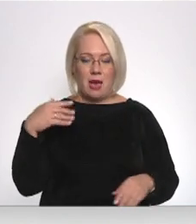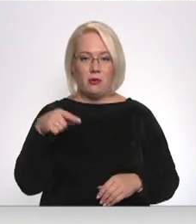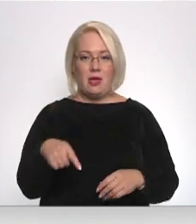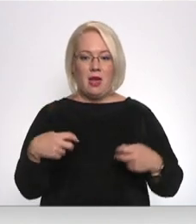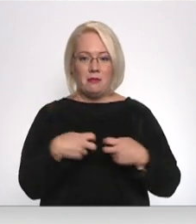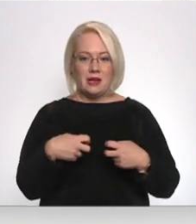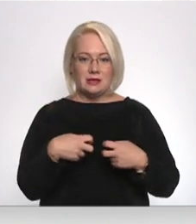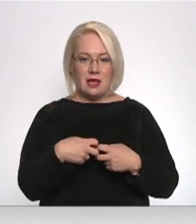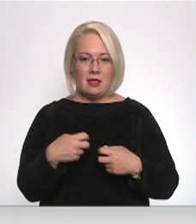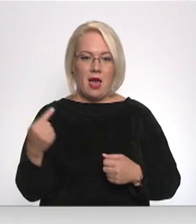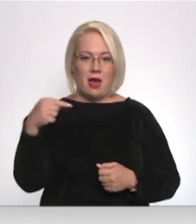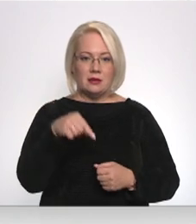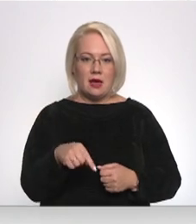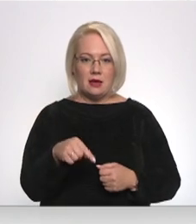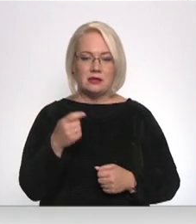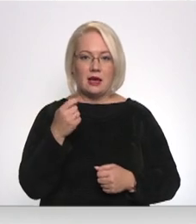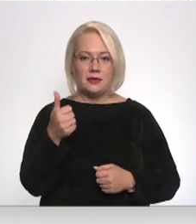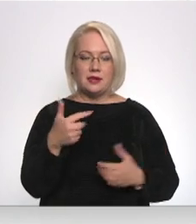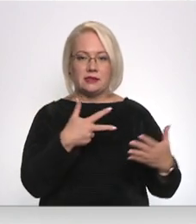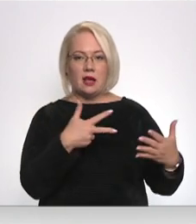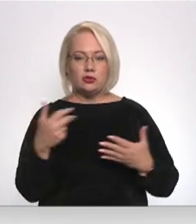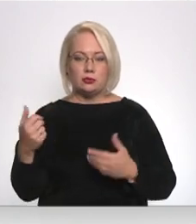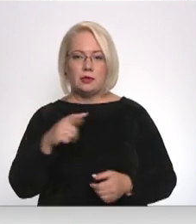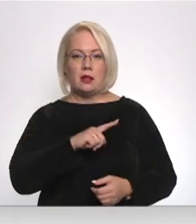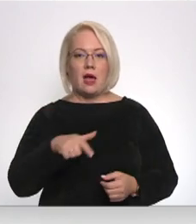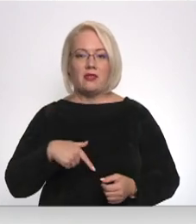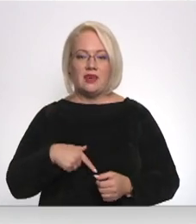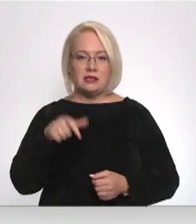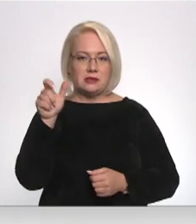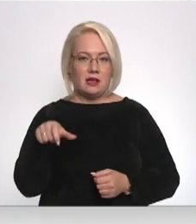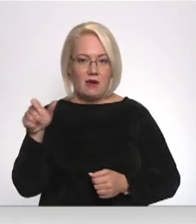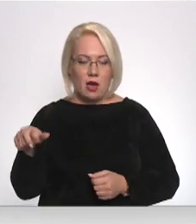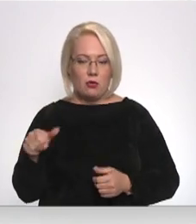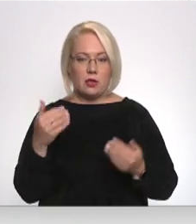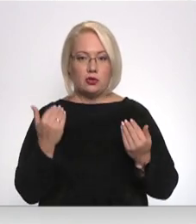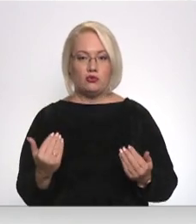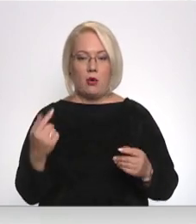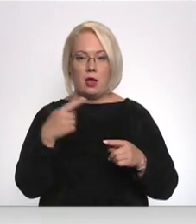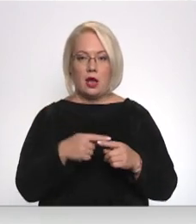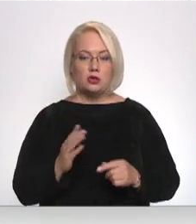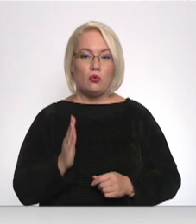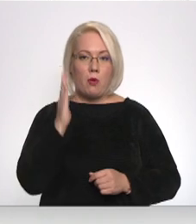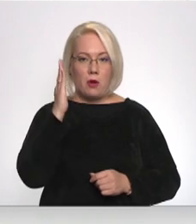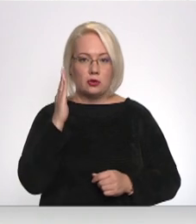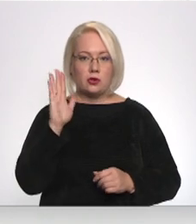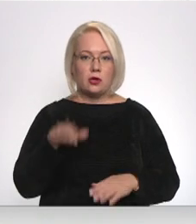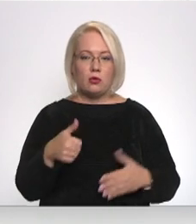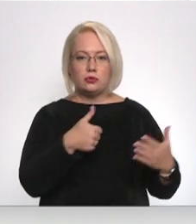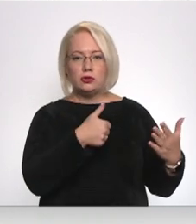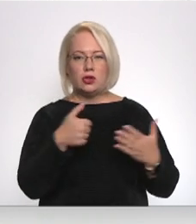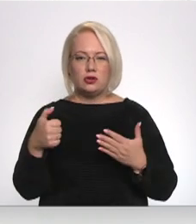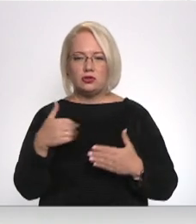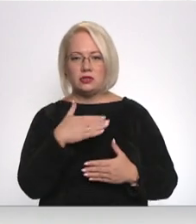Briselē atnāca gandrīz 800 Latvijas Republikas pilsoņu. Tad šoreiz jau nobalsojuši vairāk nekā 600, tāpēc